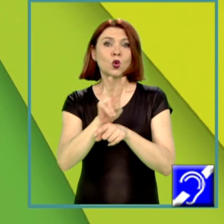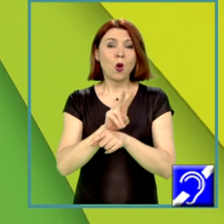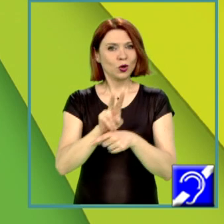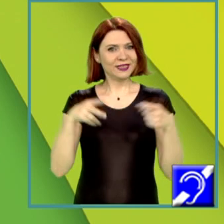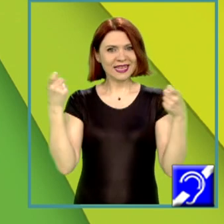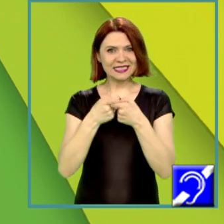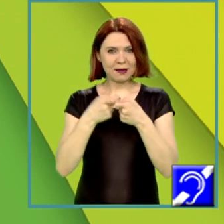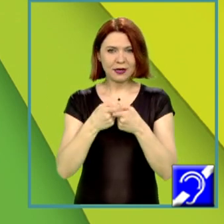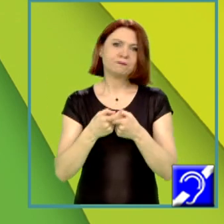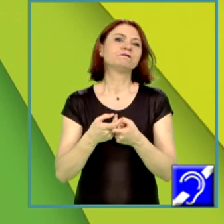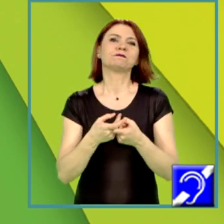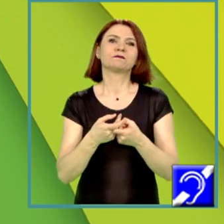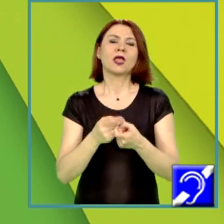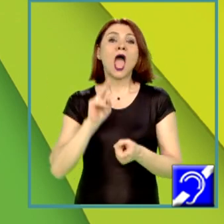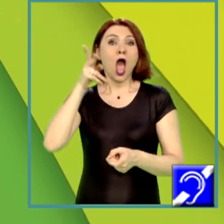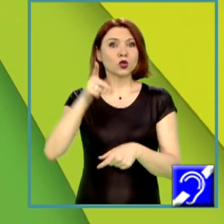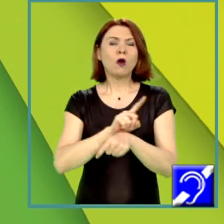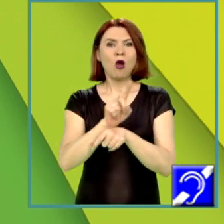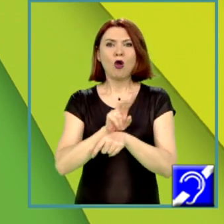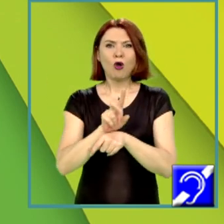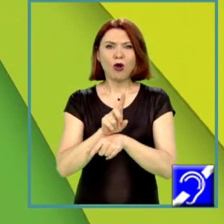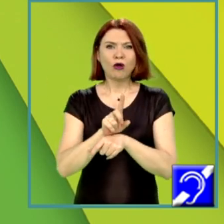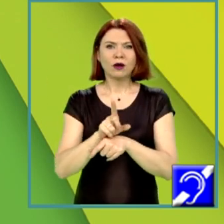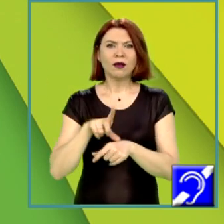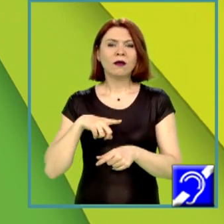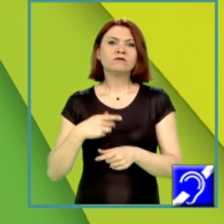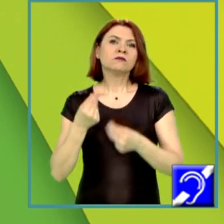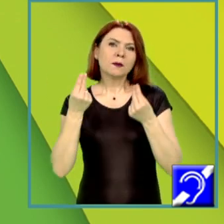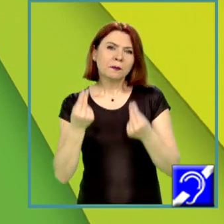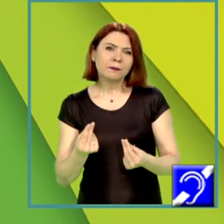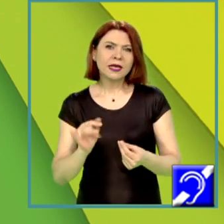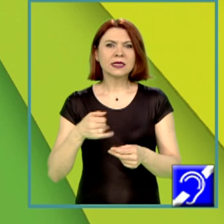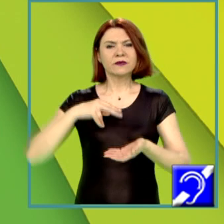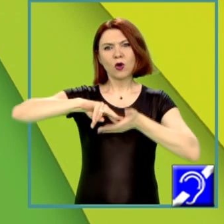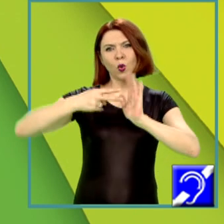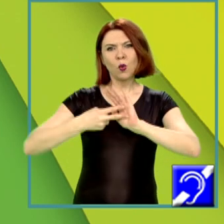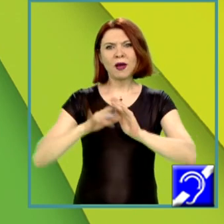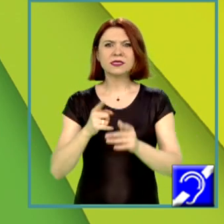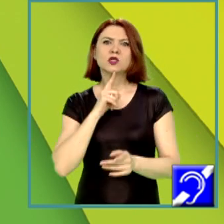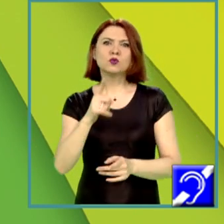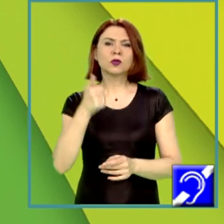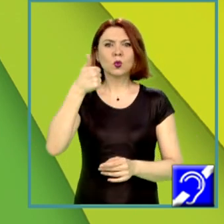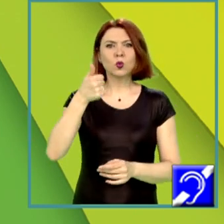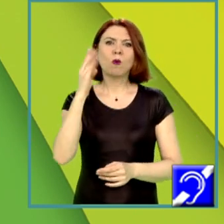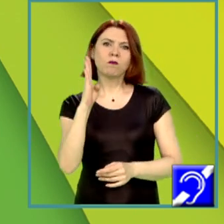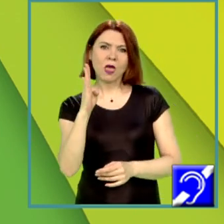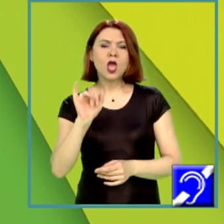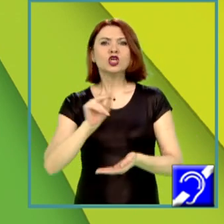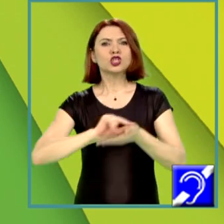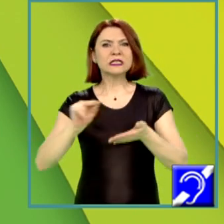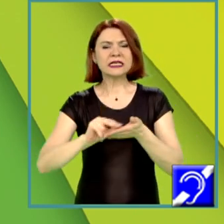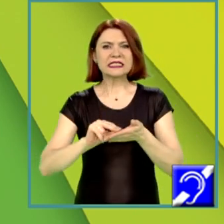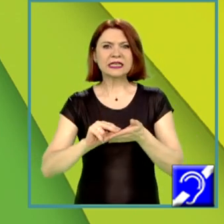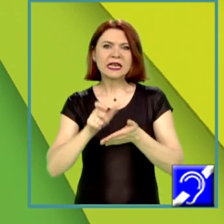examen în această cea de a doua oră ar fi indicat să vă ocupați de subiectul 1 b și să redactați